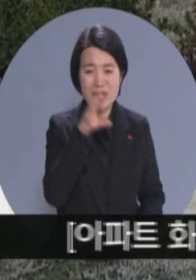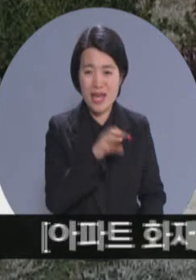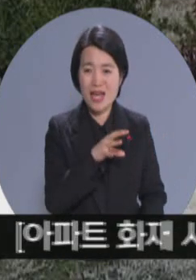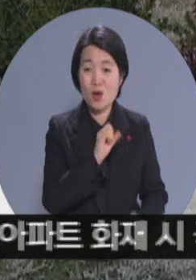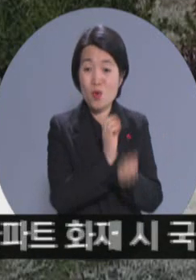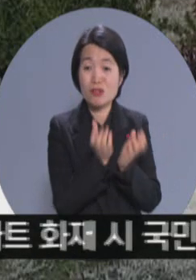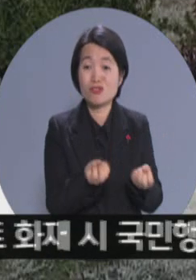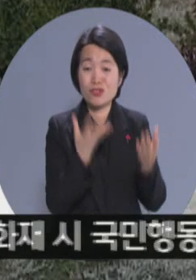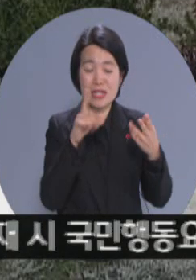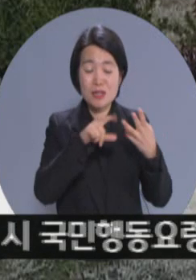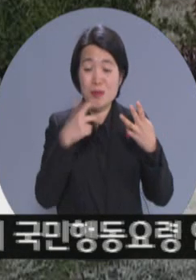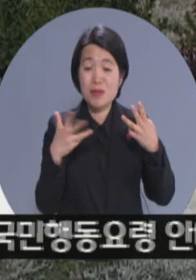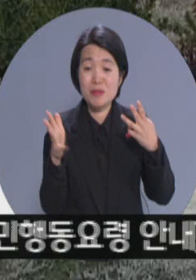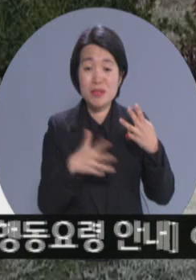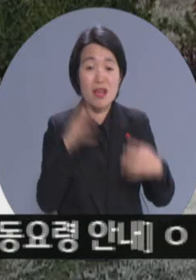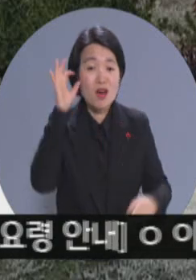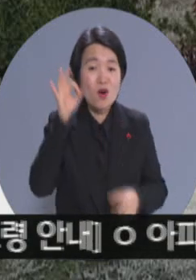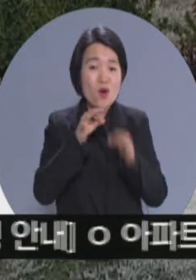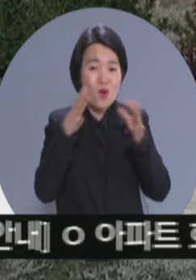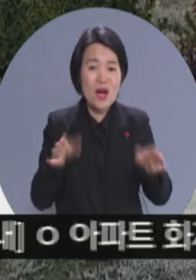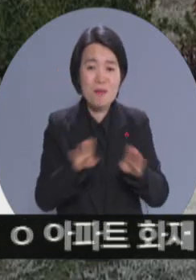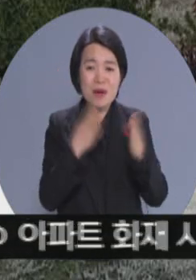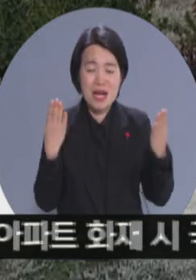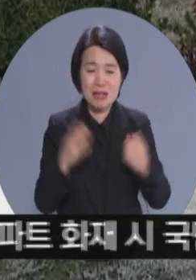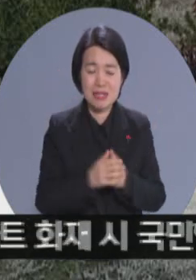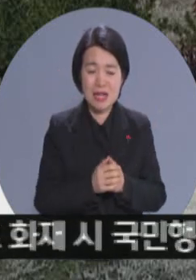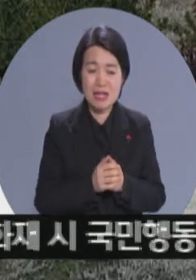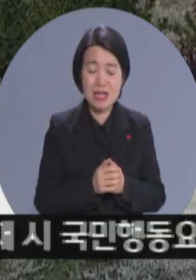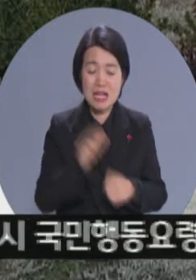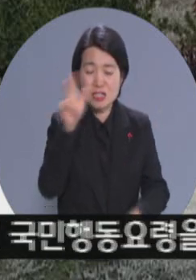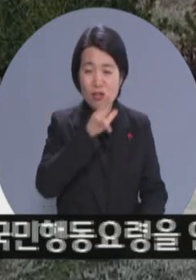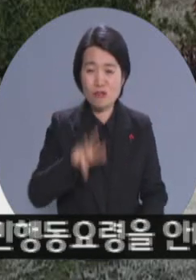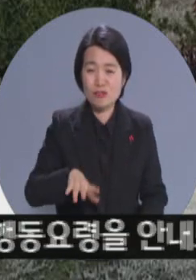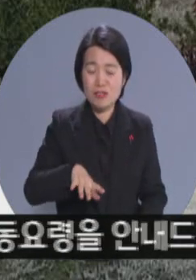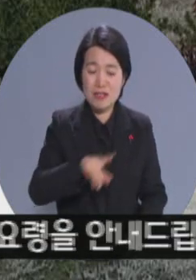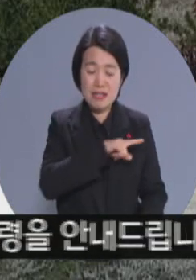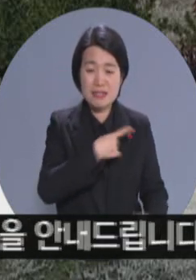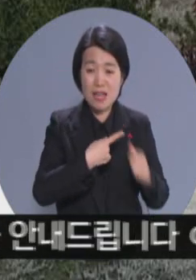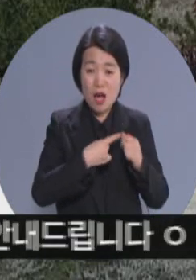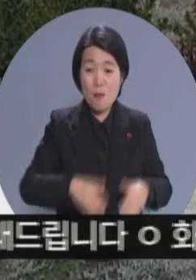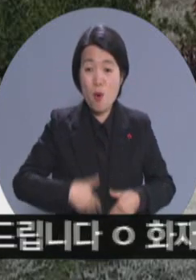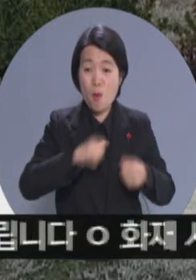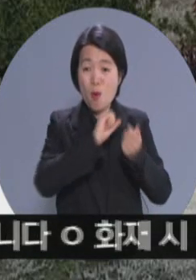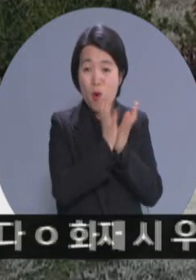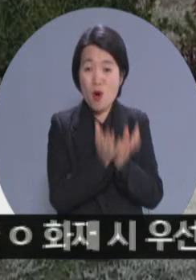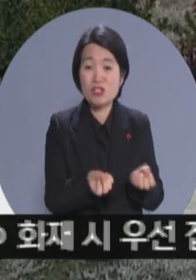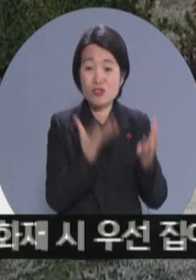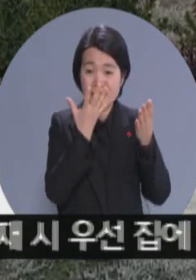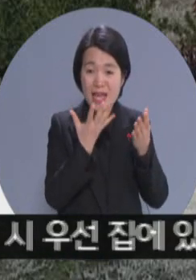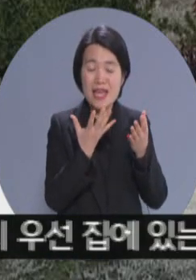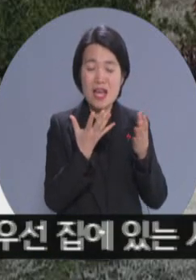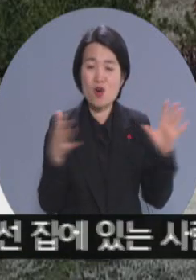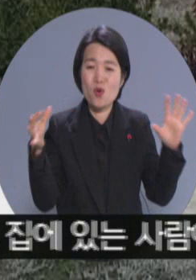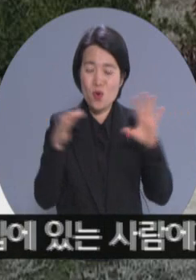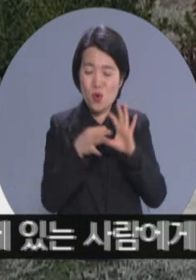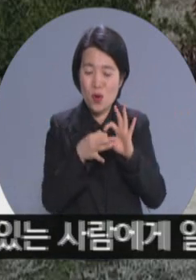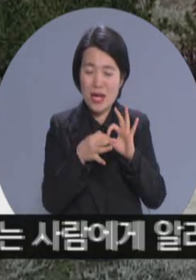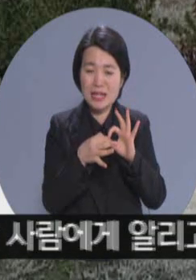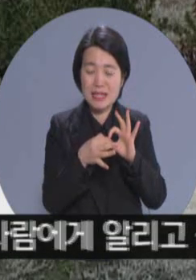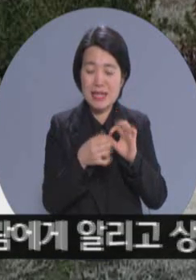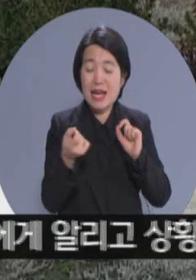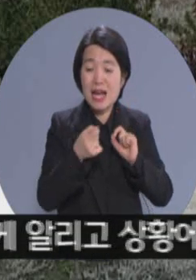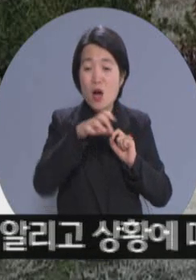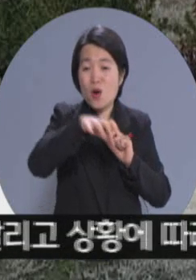동안 개최됩니다 광양시는 전국 첫 꽃축제의 의미를 살리고 인근 자치 단체와 협업해